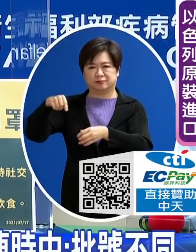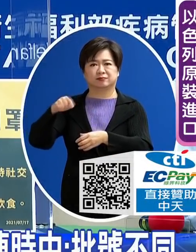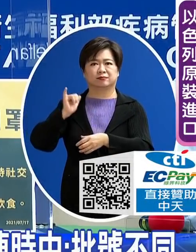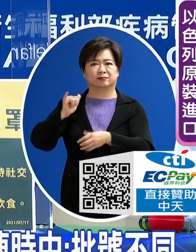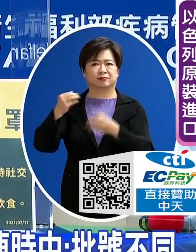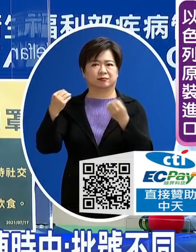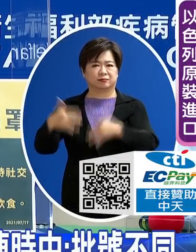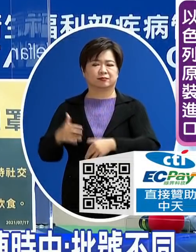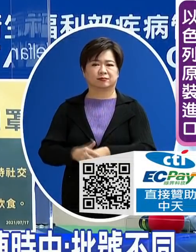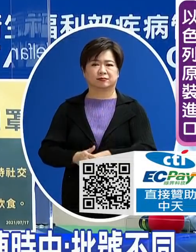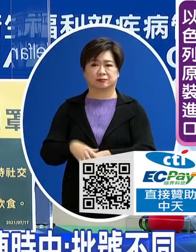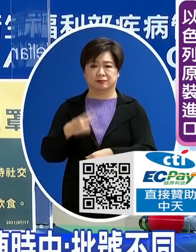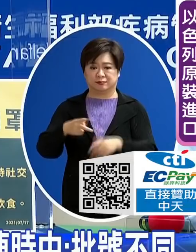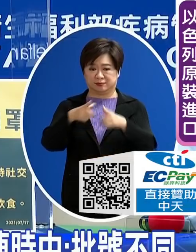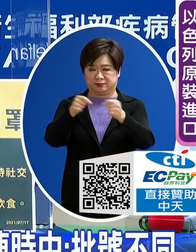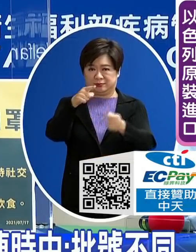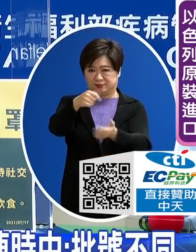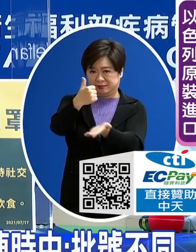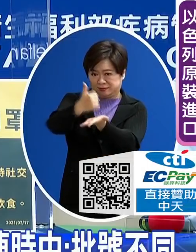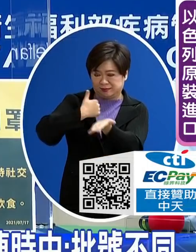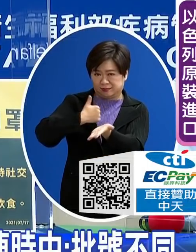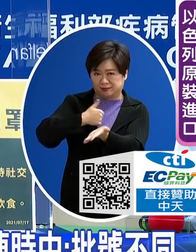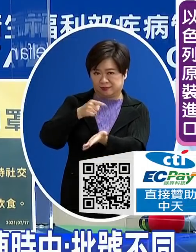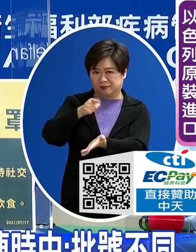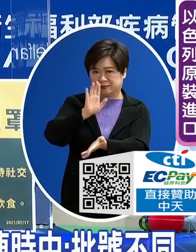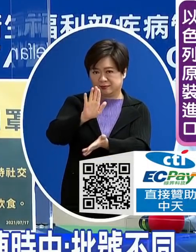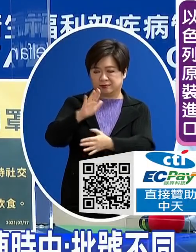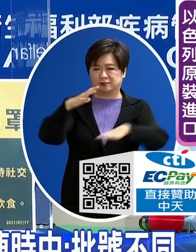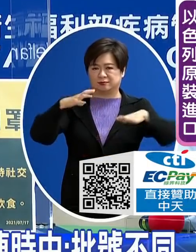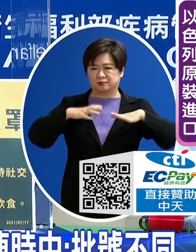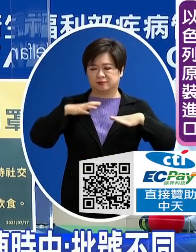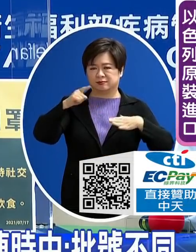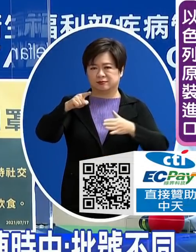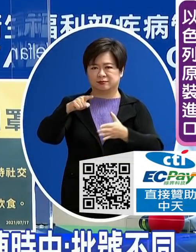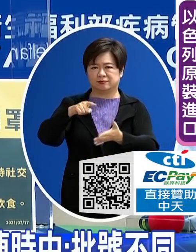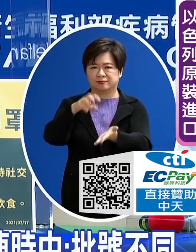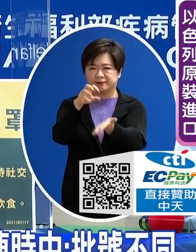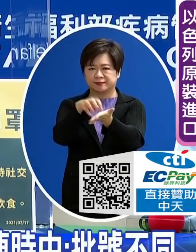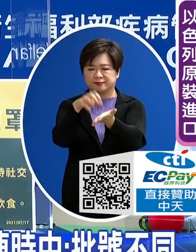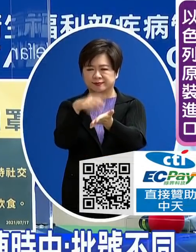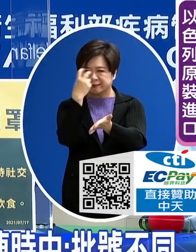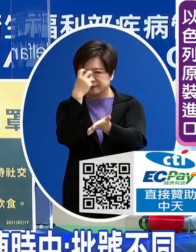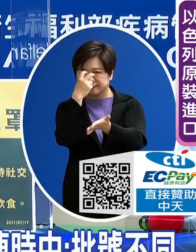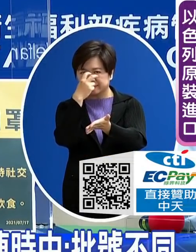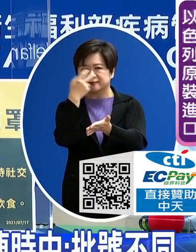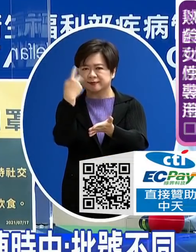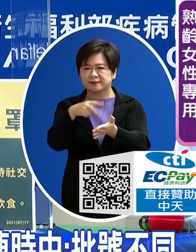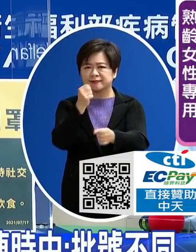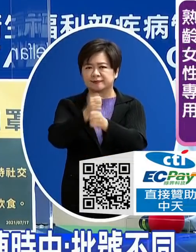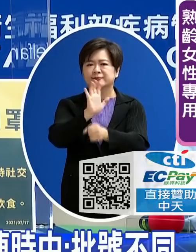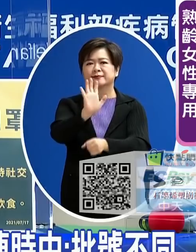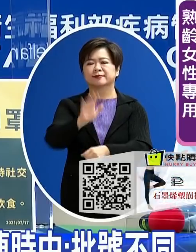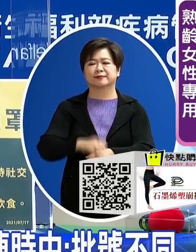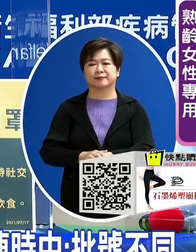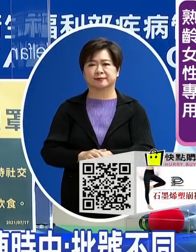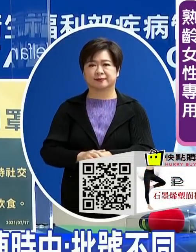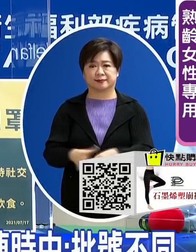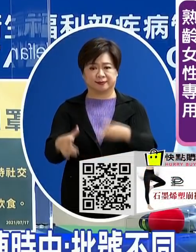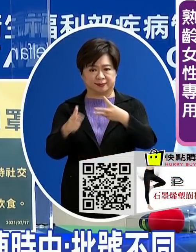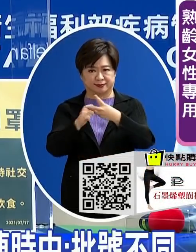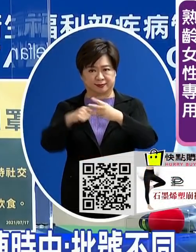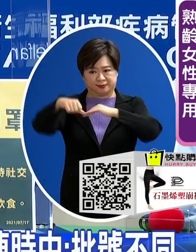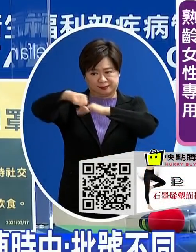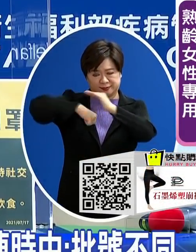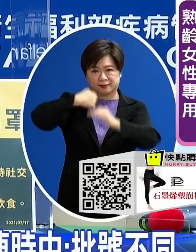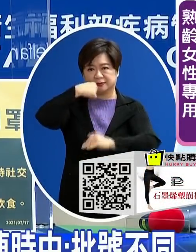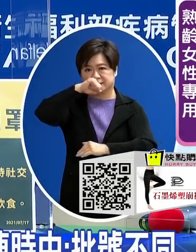个，日本出口的时候，日本官方他也要出口，也要再做相关的检验。然后第三个，来到台湾